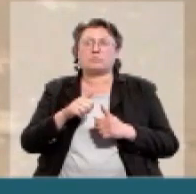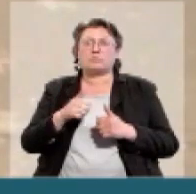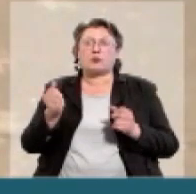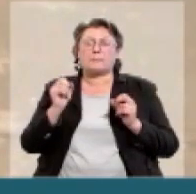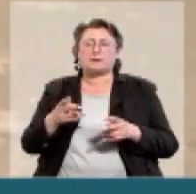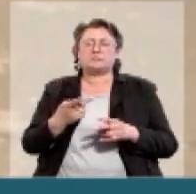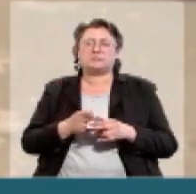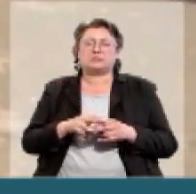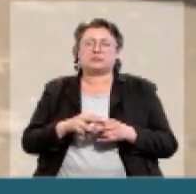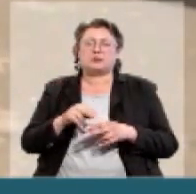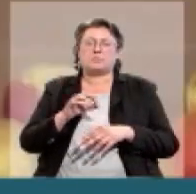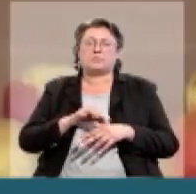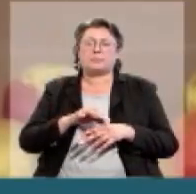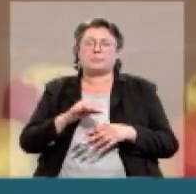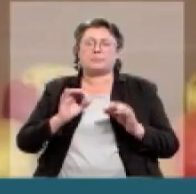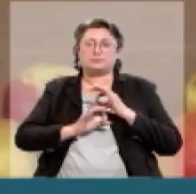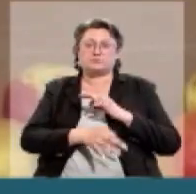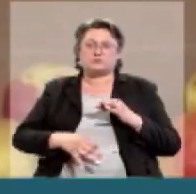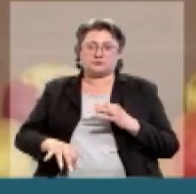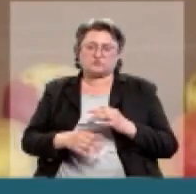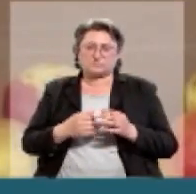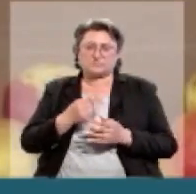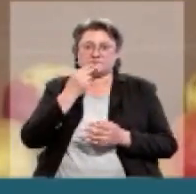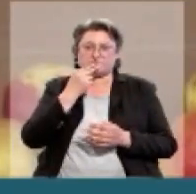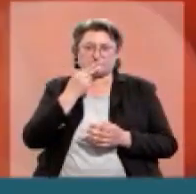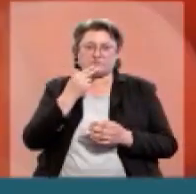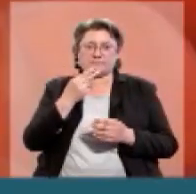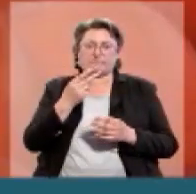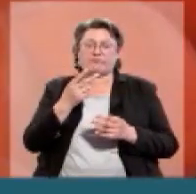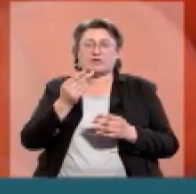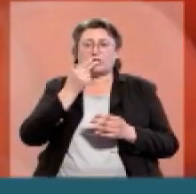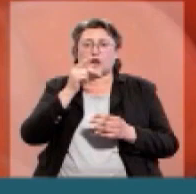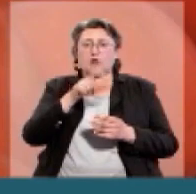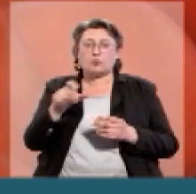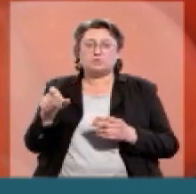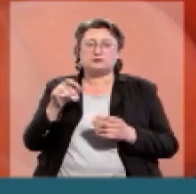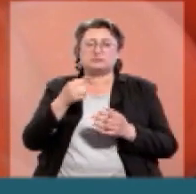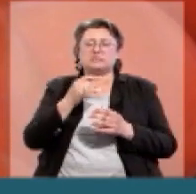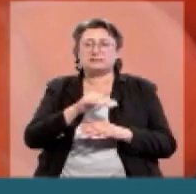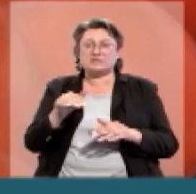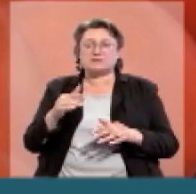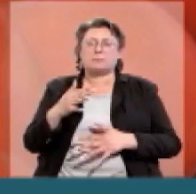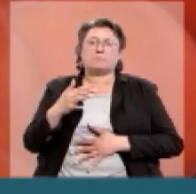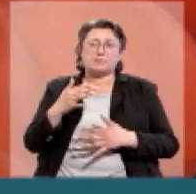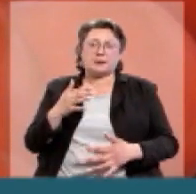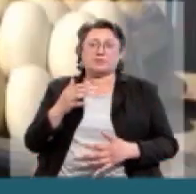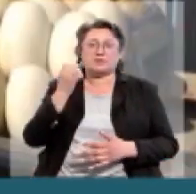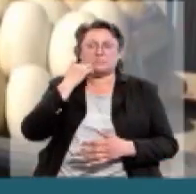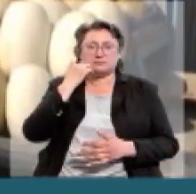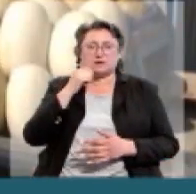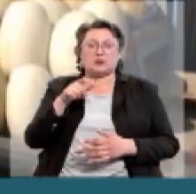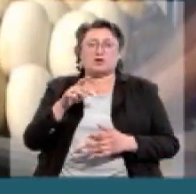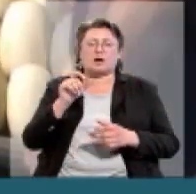аурулар үлкен қауіп төндіреді. Олар егде жастағы адамдар, 5 жасқа дейінгі балалар, жүкті әйелдер, иммундық жүйесі әлсіреген